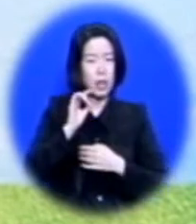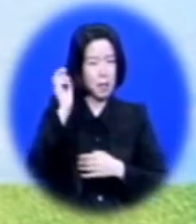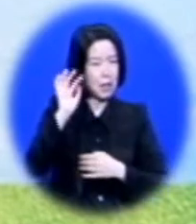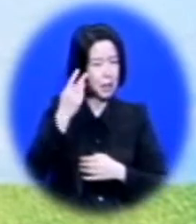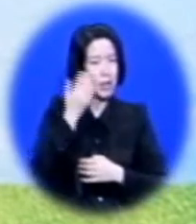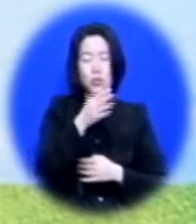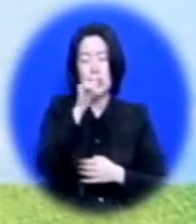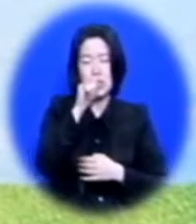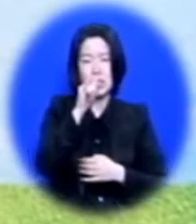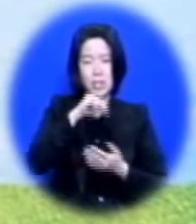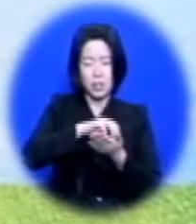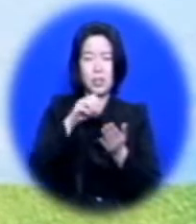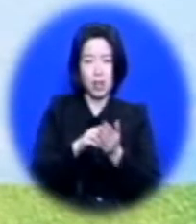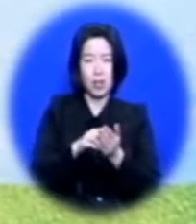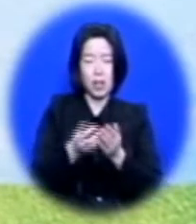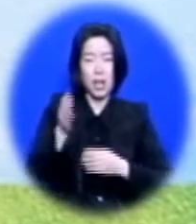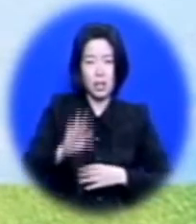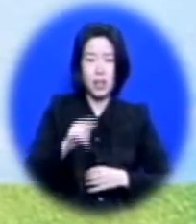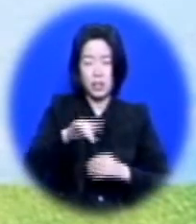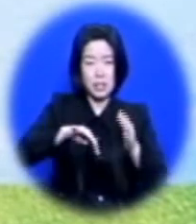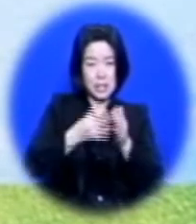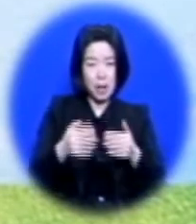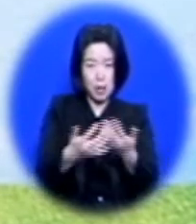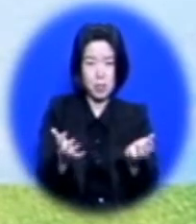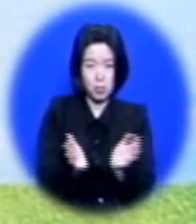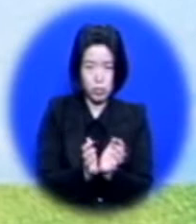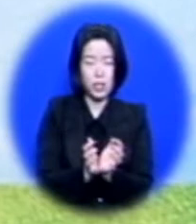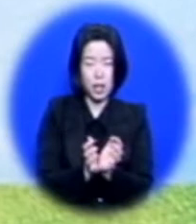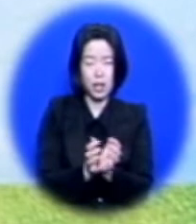그 다윗의 무리들 400명의 무리가